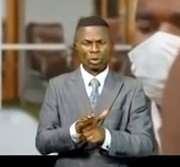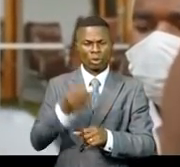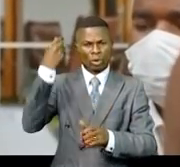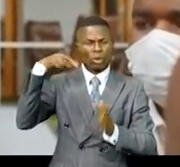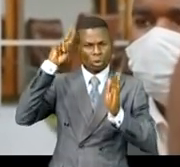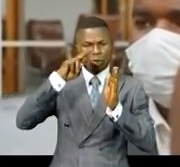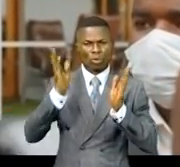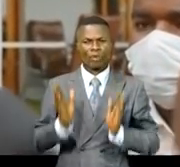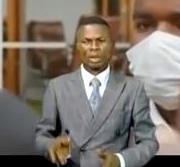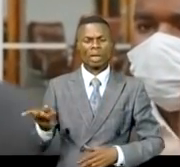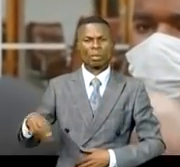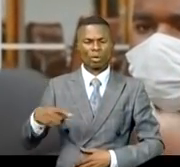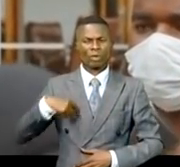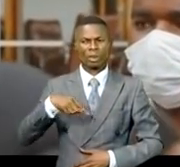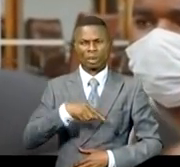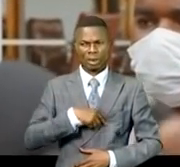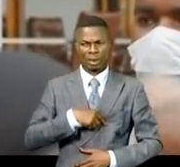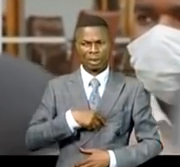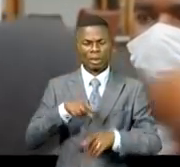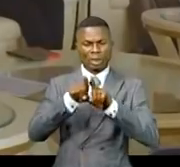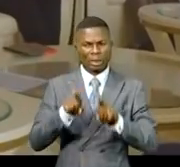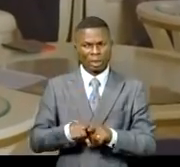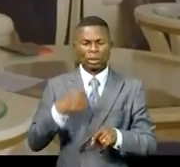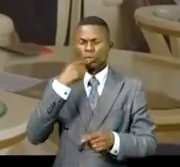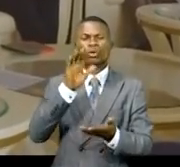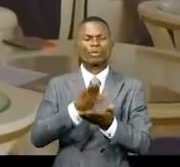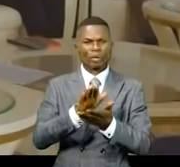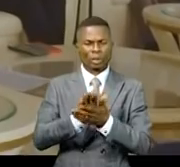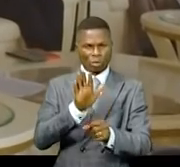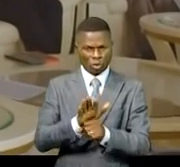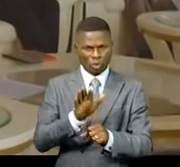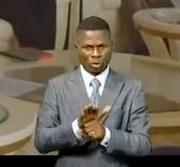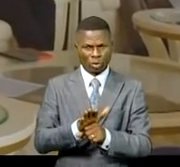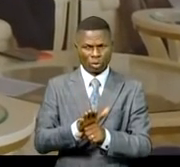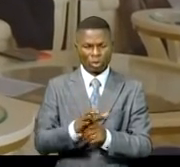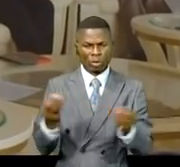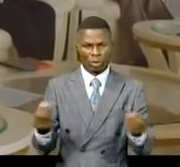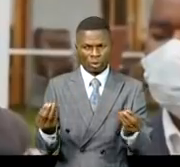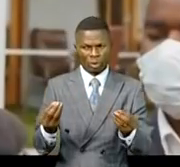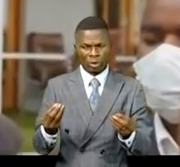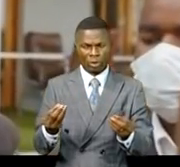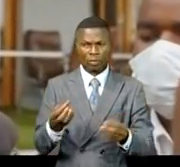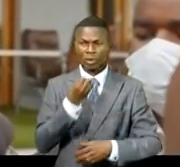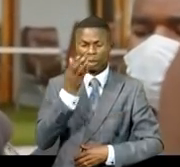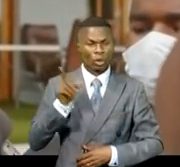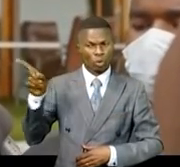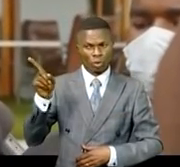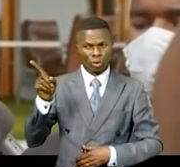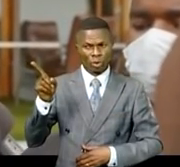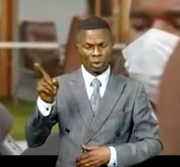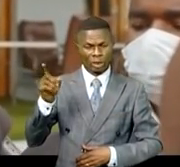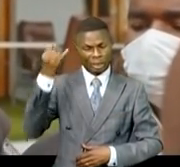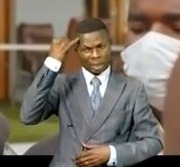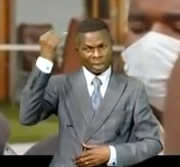la province et à cette occasion nous l'avons félicité. Parce que s'il n'avait pas eu la